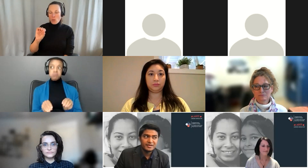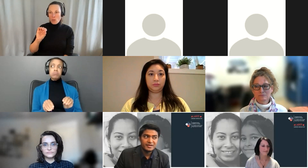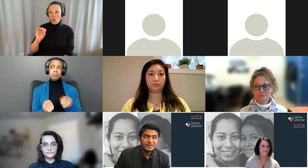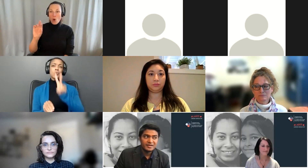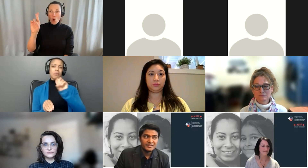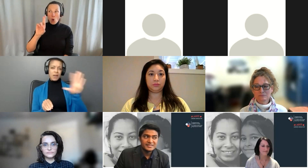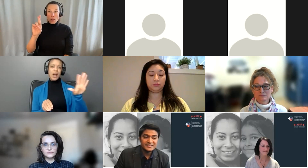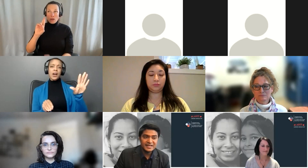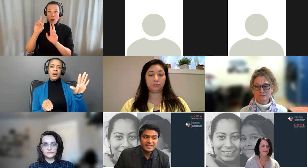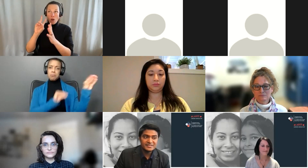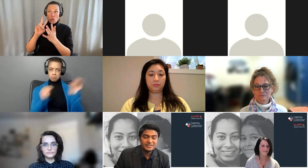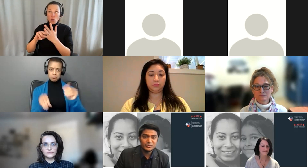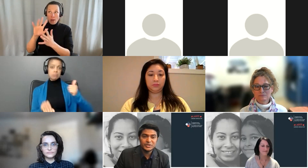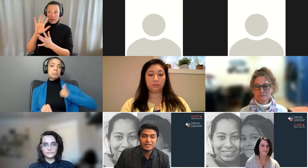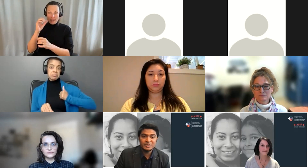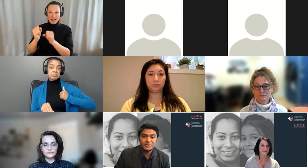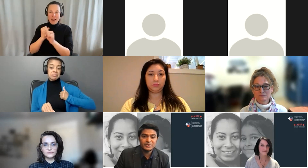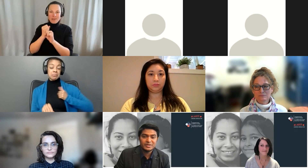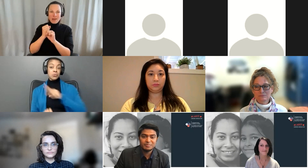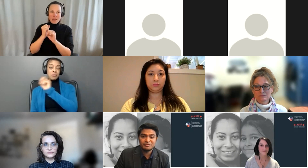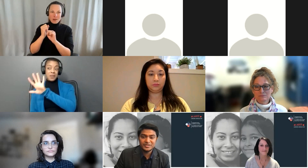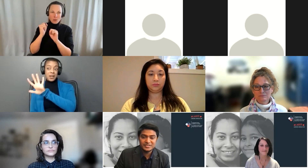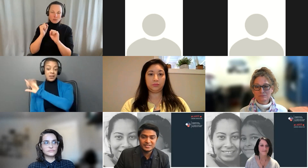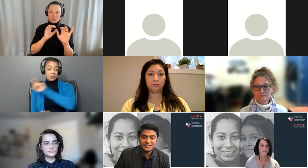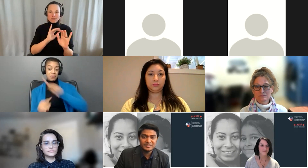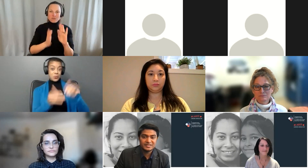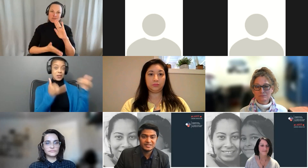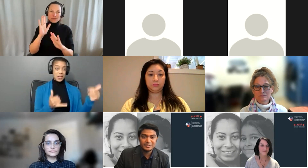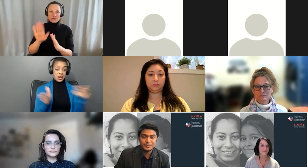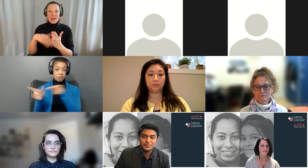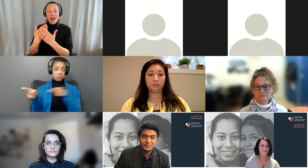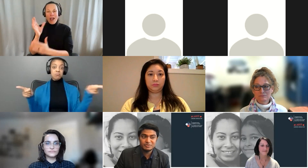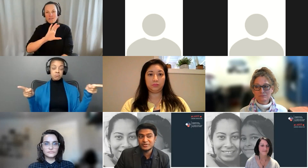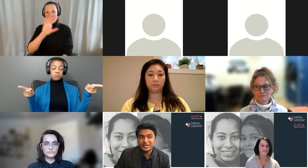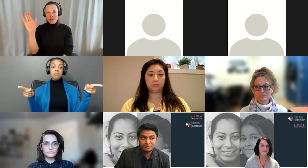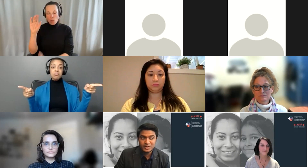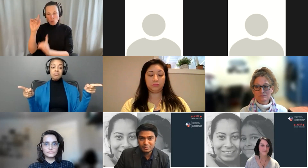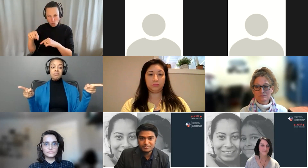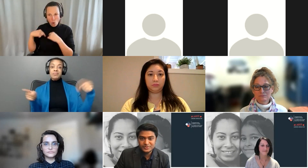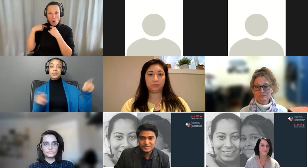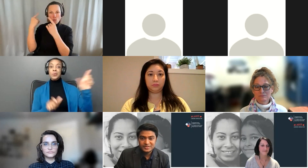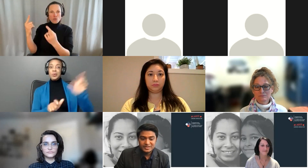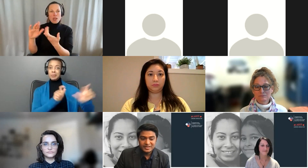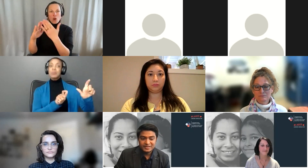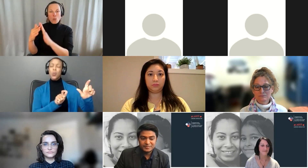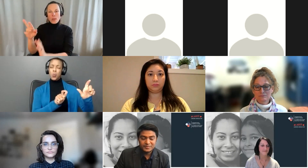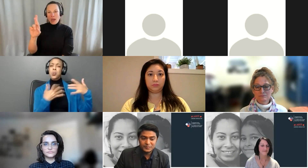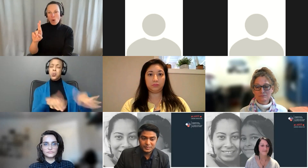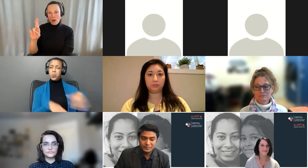2005 et depuis ce temps-là, les gens Rohingyas ils font face à